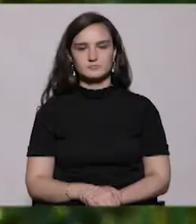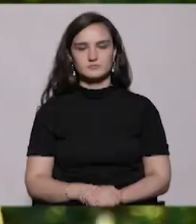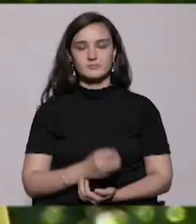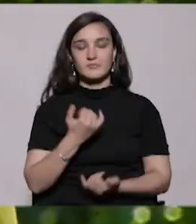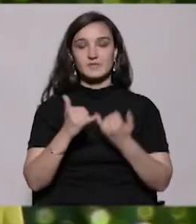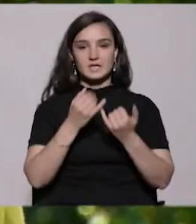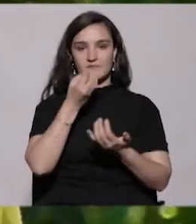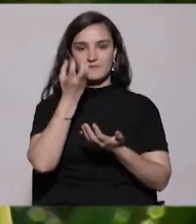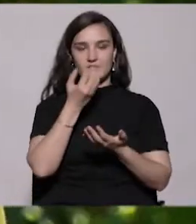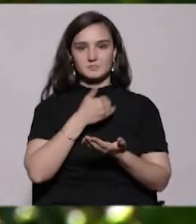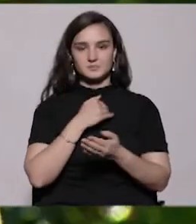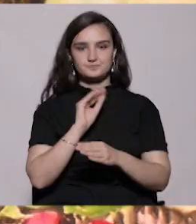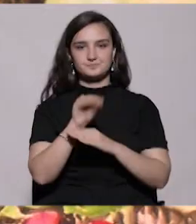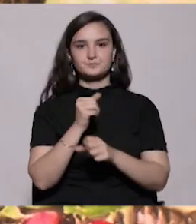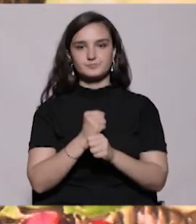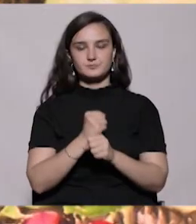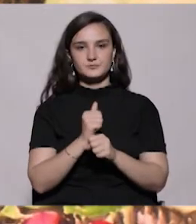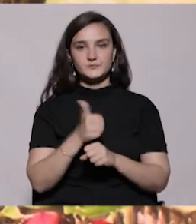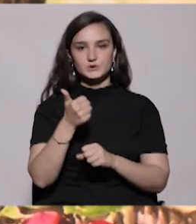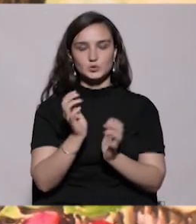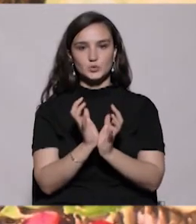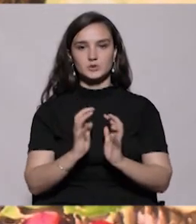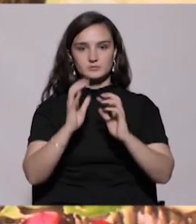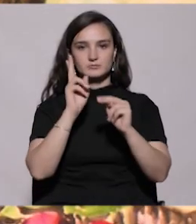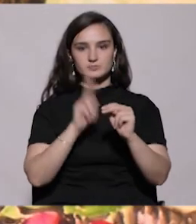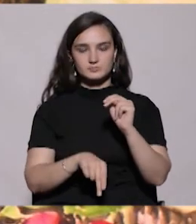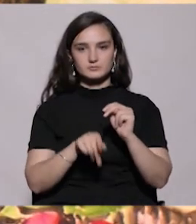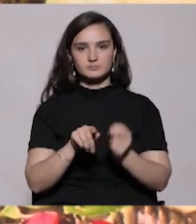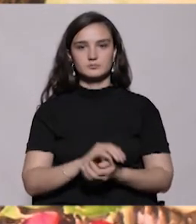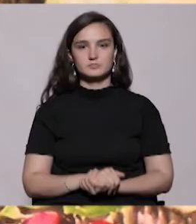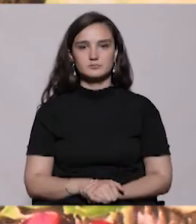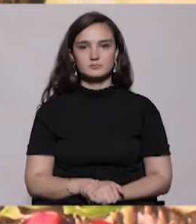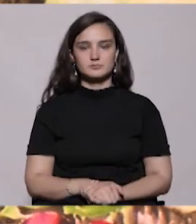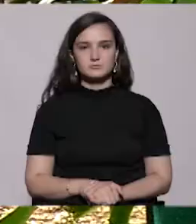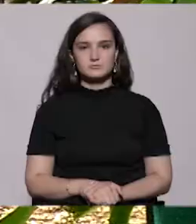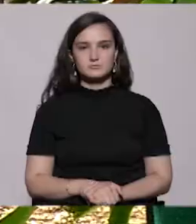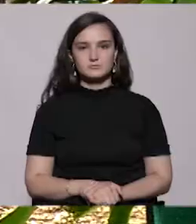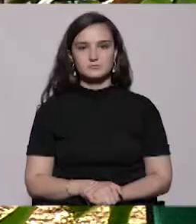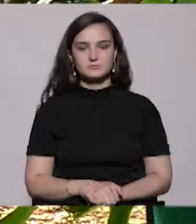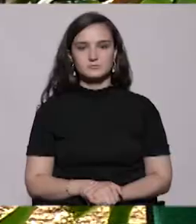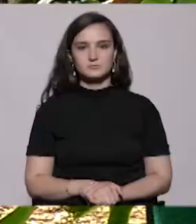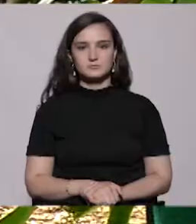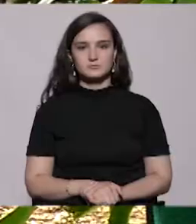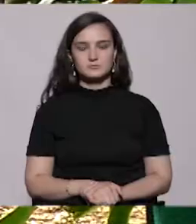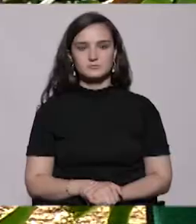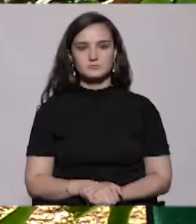ყვითელი ყვავილი მინდა კიდე ჩავამატე, ხა ჯერ ქოთანს დავამთავრებ. ქოთანი შეგიძლიათ ნახეთ,